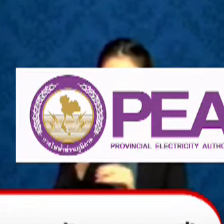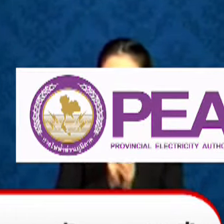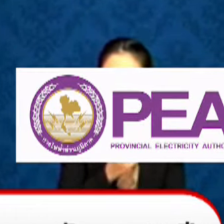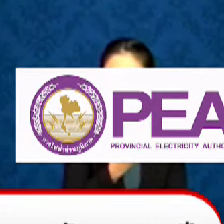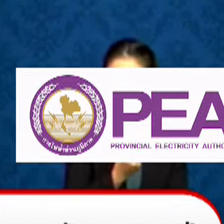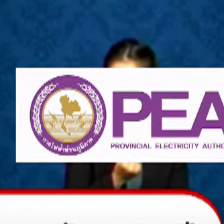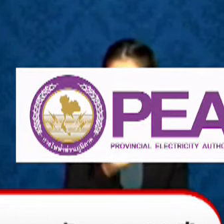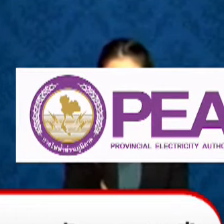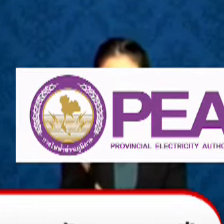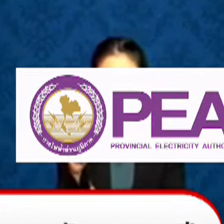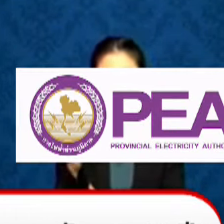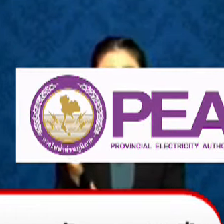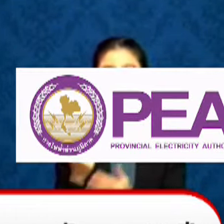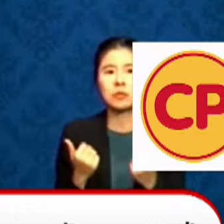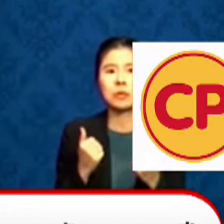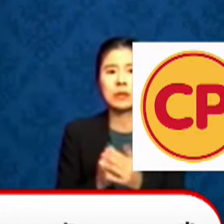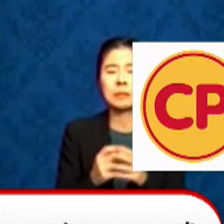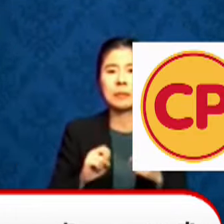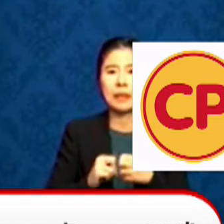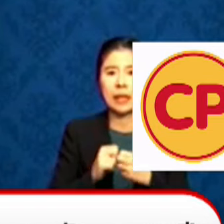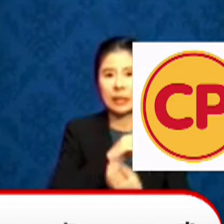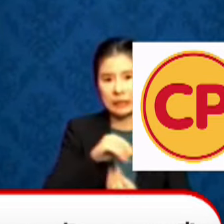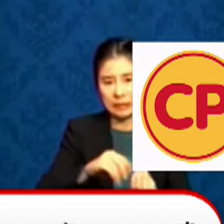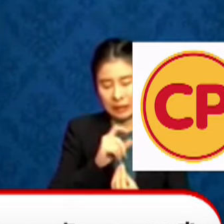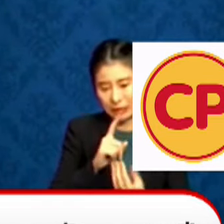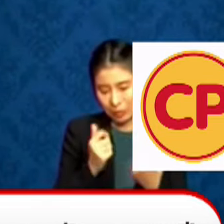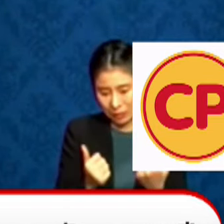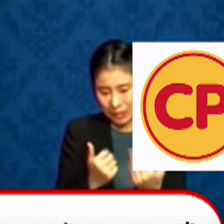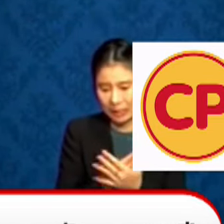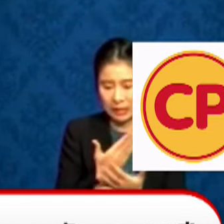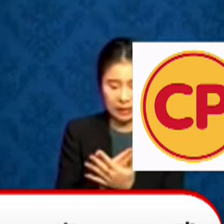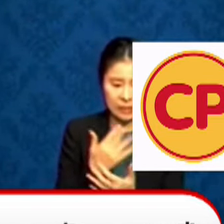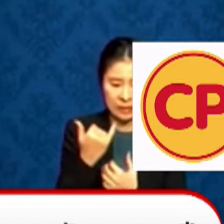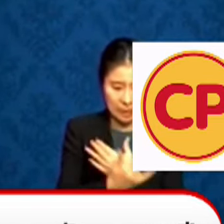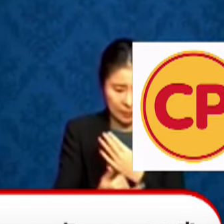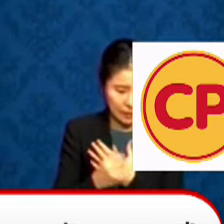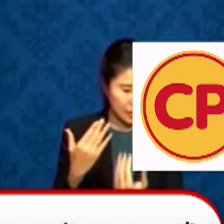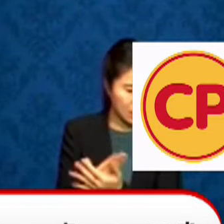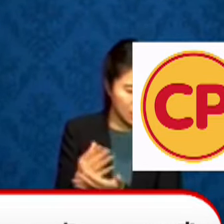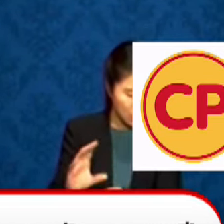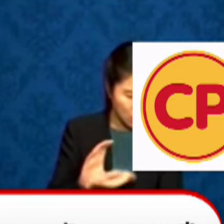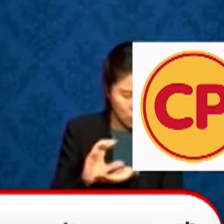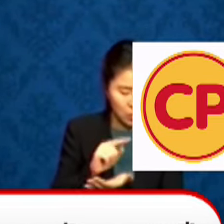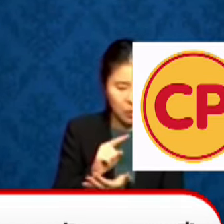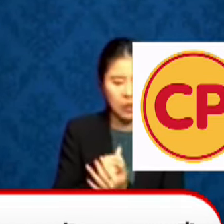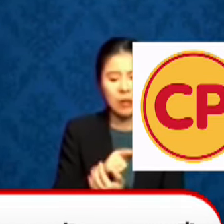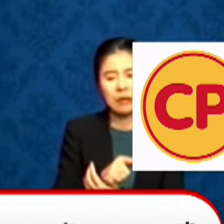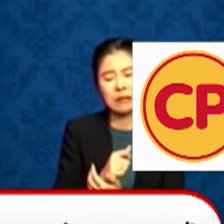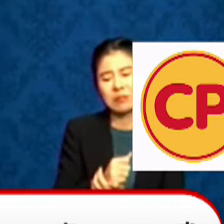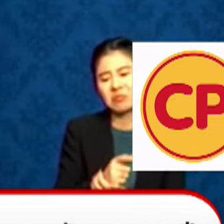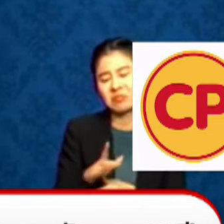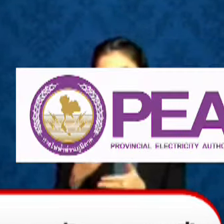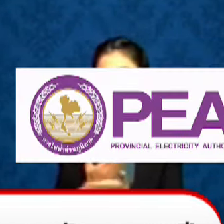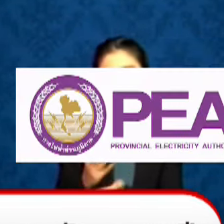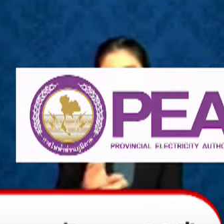วะเศรษฐกิจนี้เป็นอย่างนี้เราก็อาจจะไม่ต้องการเงินทุนจากต่างชาติแต่ในสภาพเศรษฐกิจอีกอย่างนึงเ